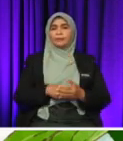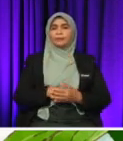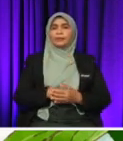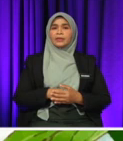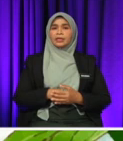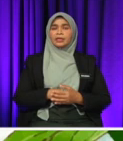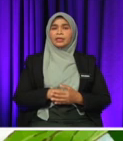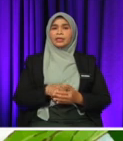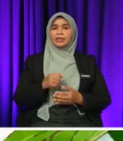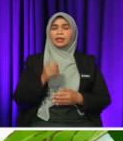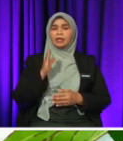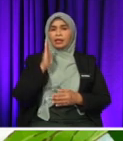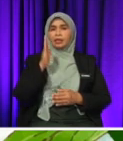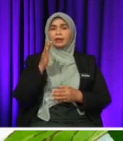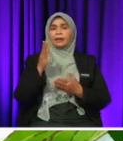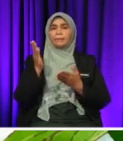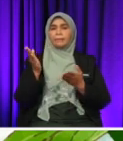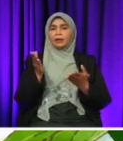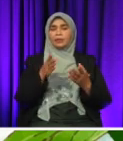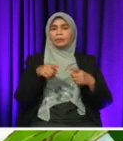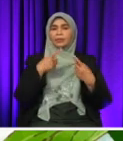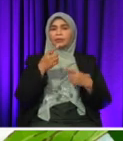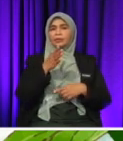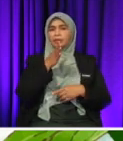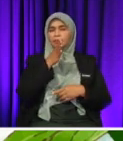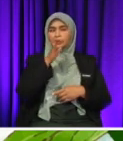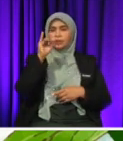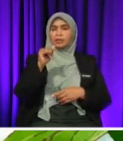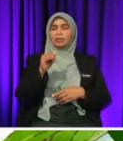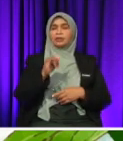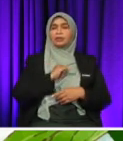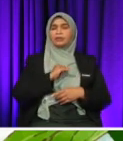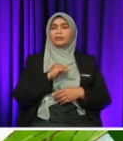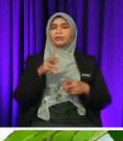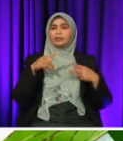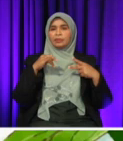bakal membawa pergi satu-satunya yang aku miliki